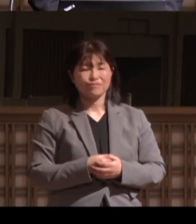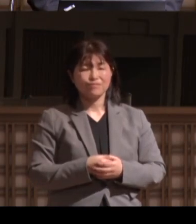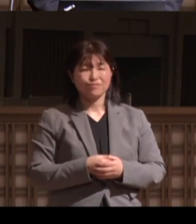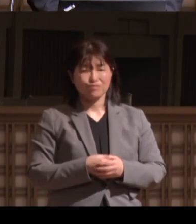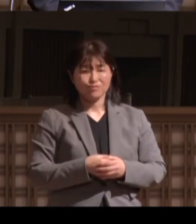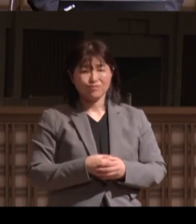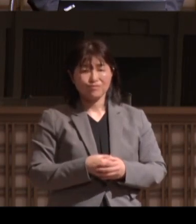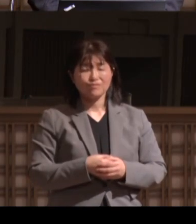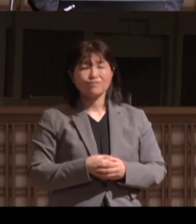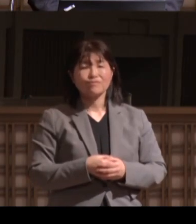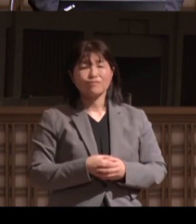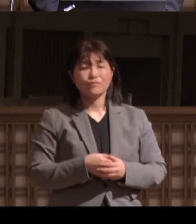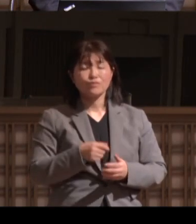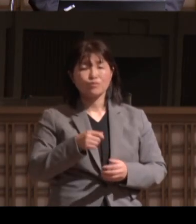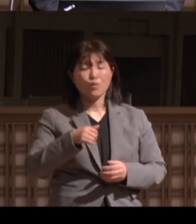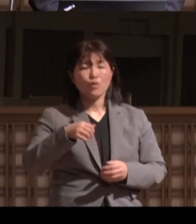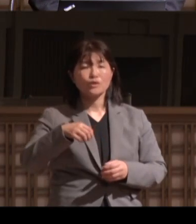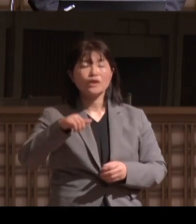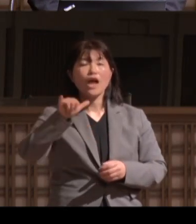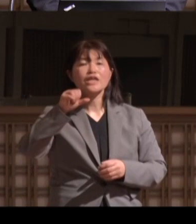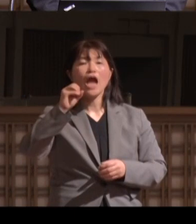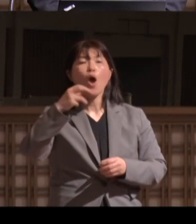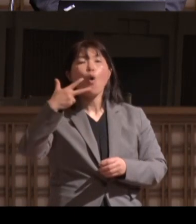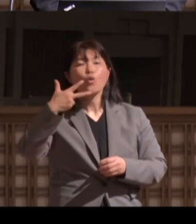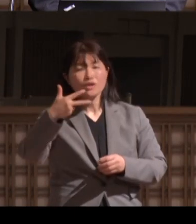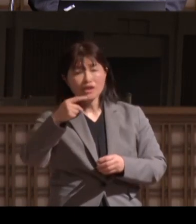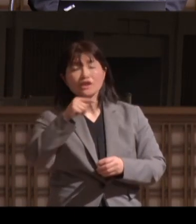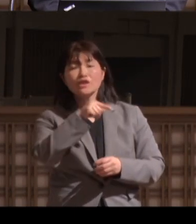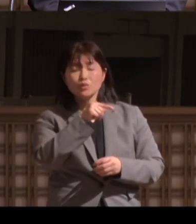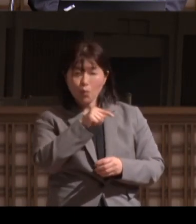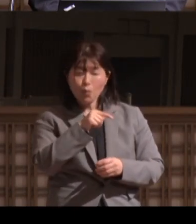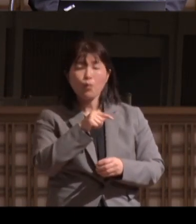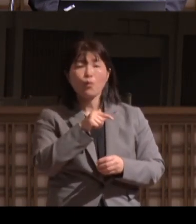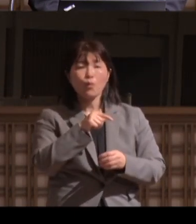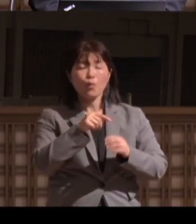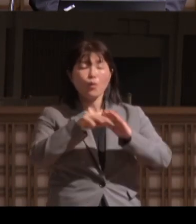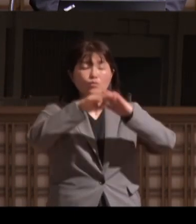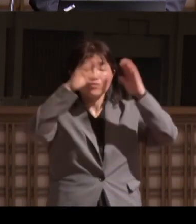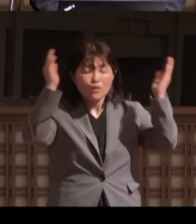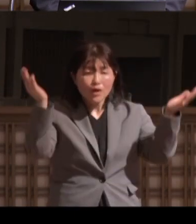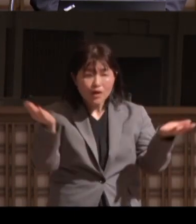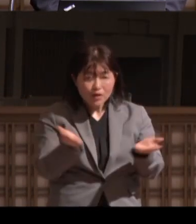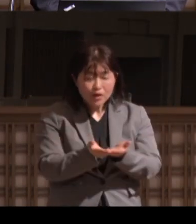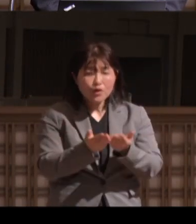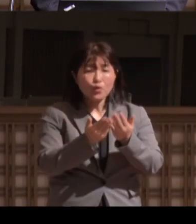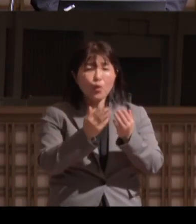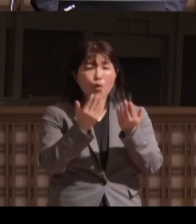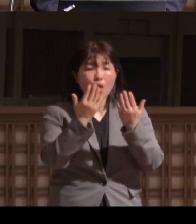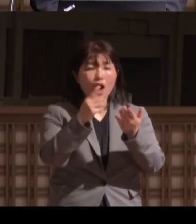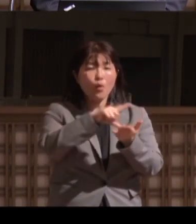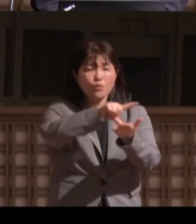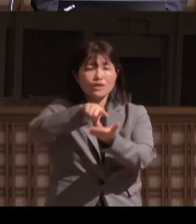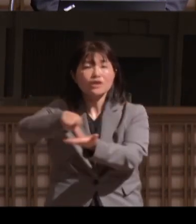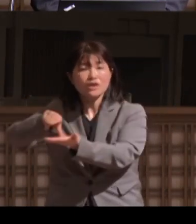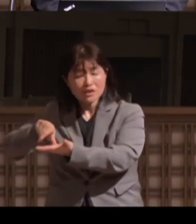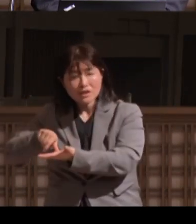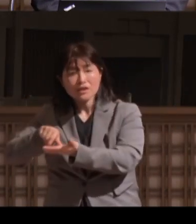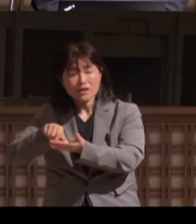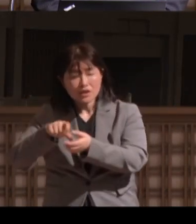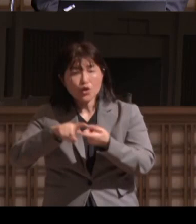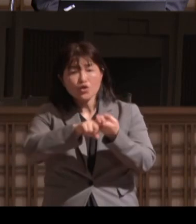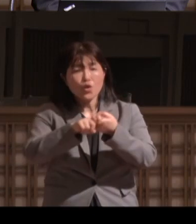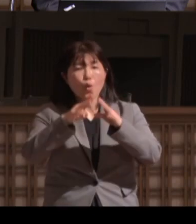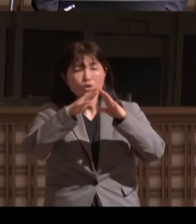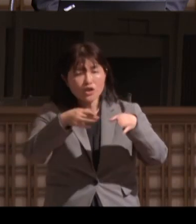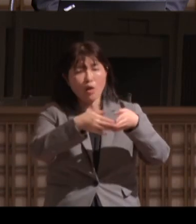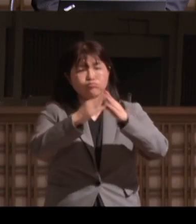短いですけどもえ八市はですね全ての航空にですねえこの協議会